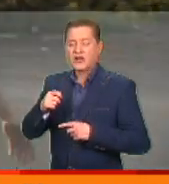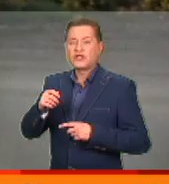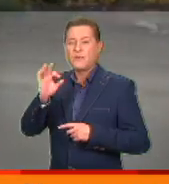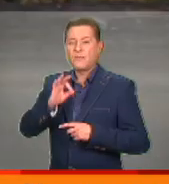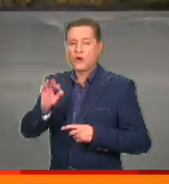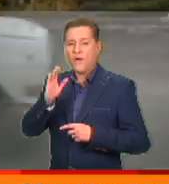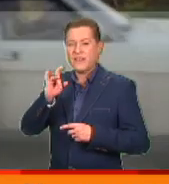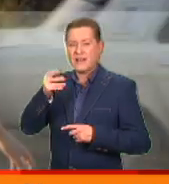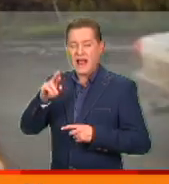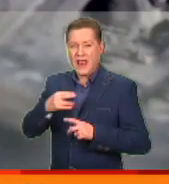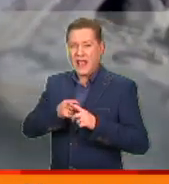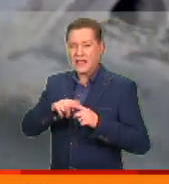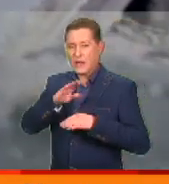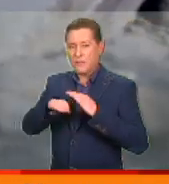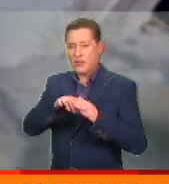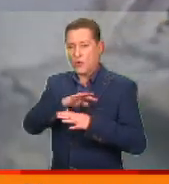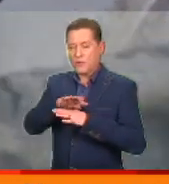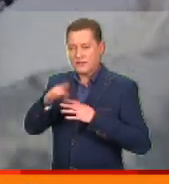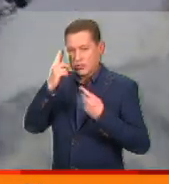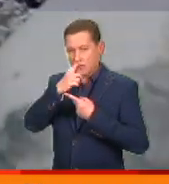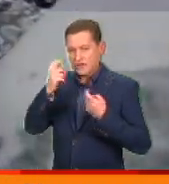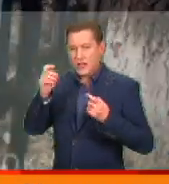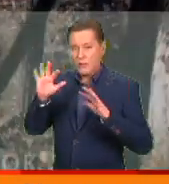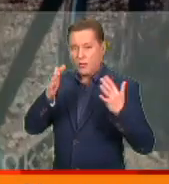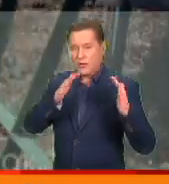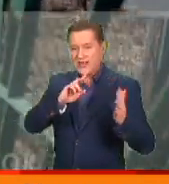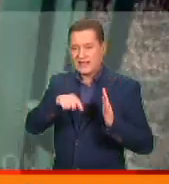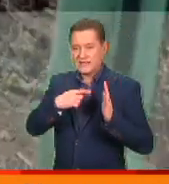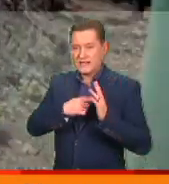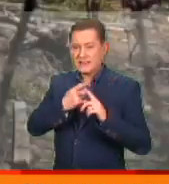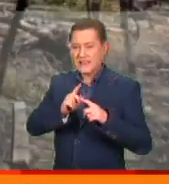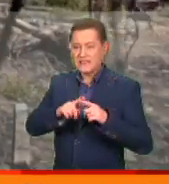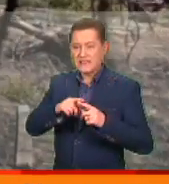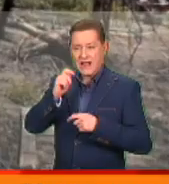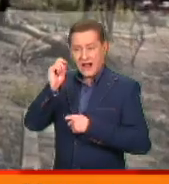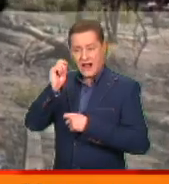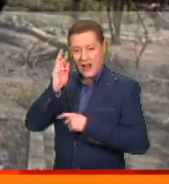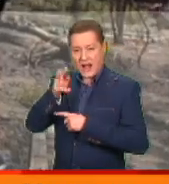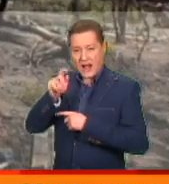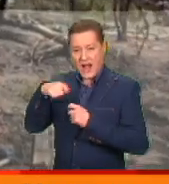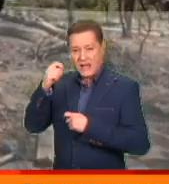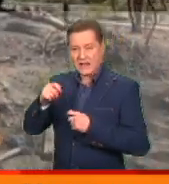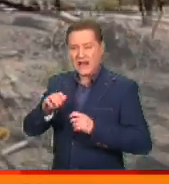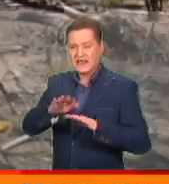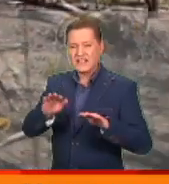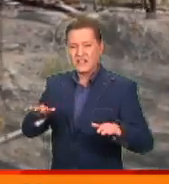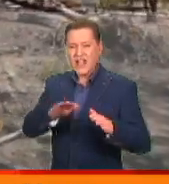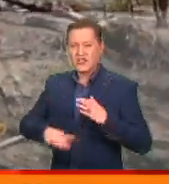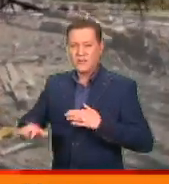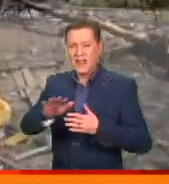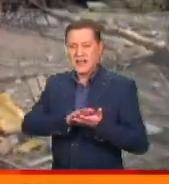який під обстрілами сповіщав про події в місті. На цих кадрах ми йдемо повз знищений дитячий майданчик, на